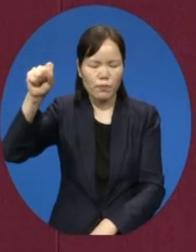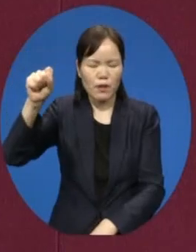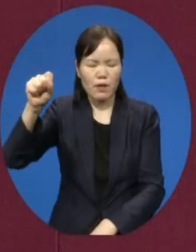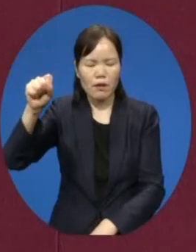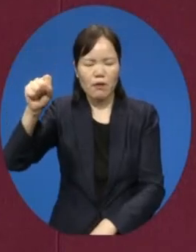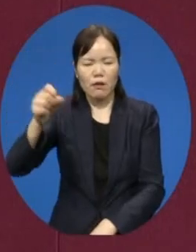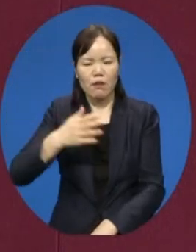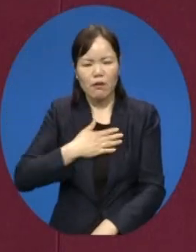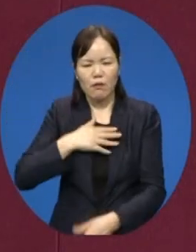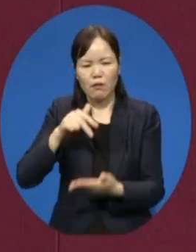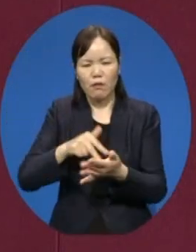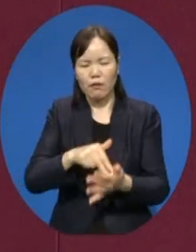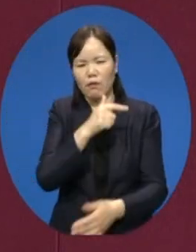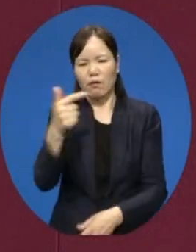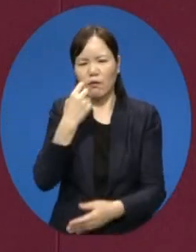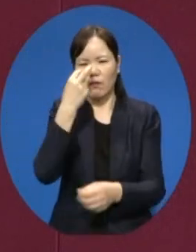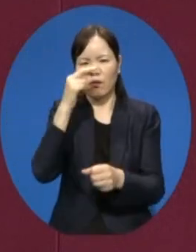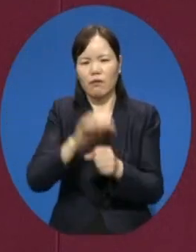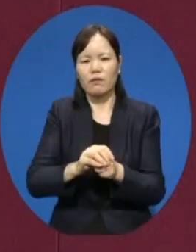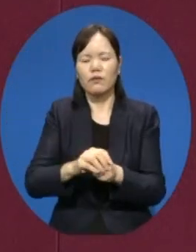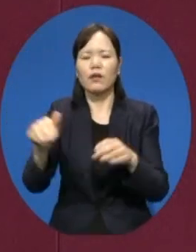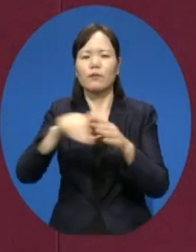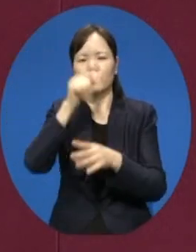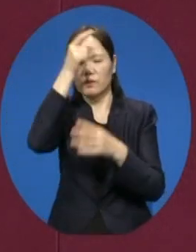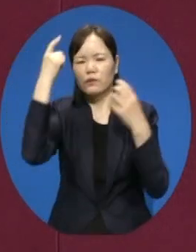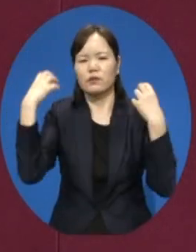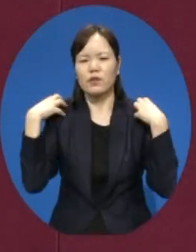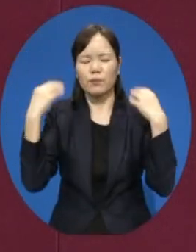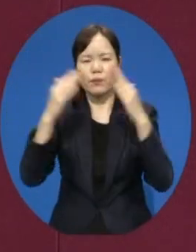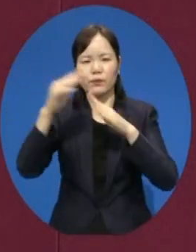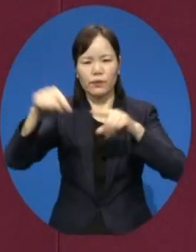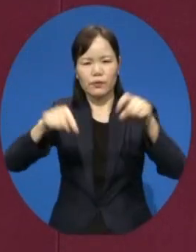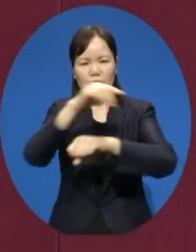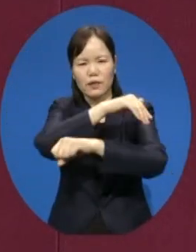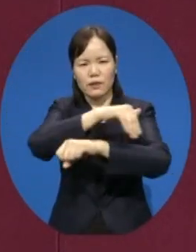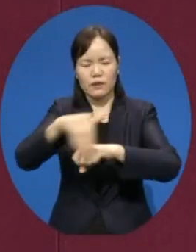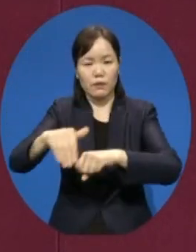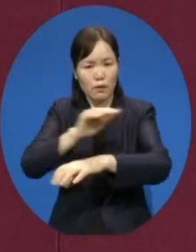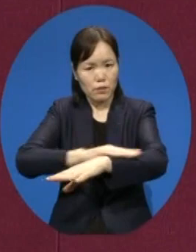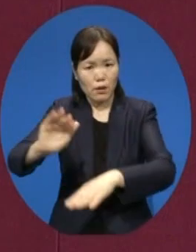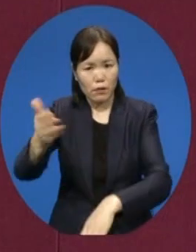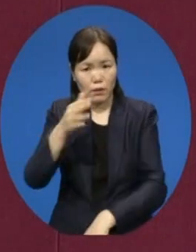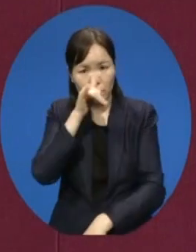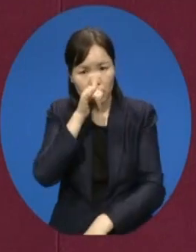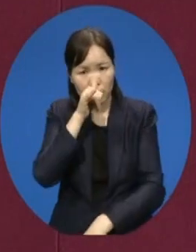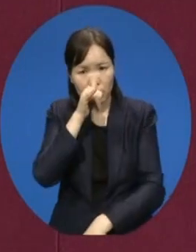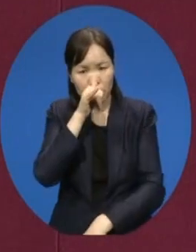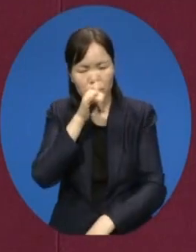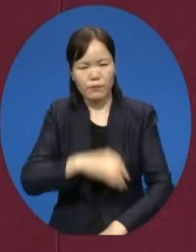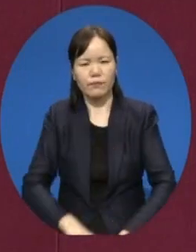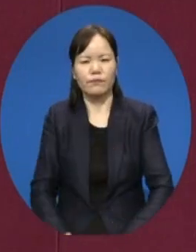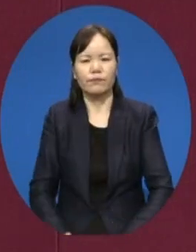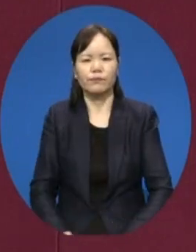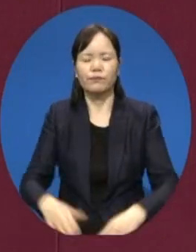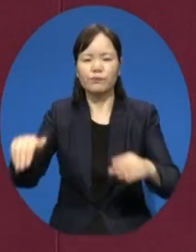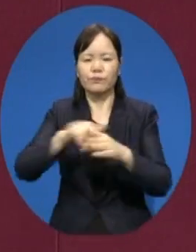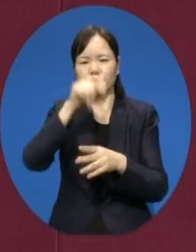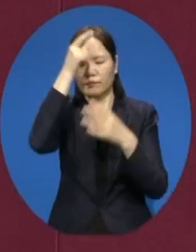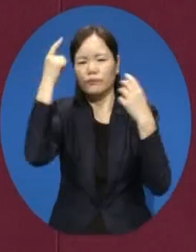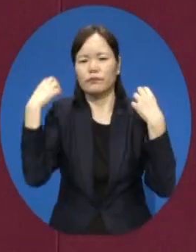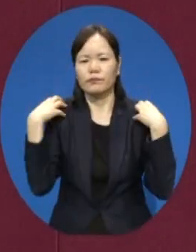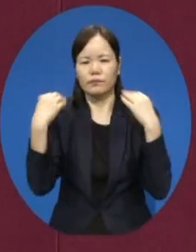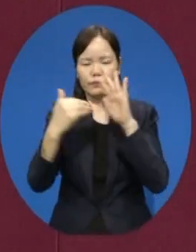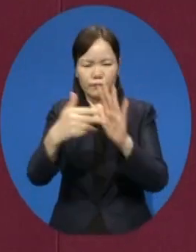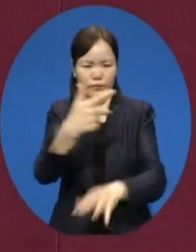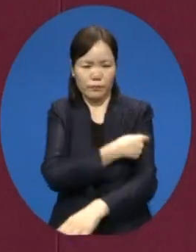어이가 없습니다. 문재인 정권의 부동산 정책 잘 되고 있습니까? 문재인 정권의